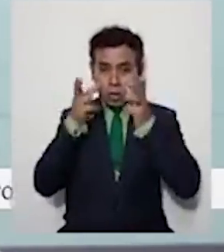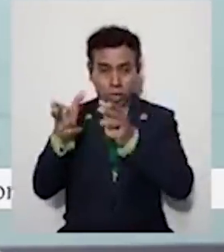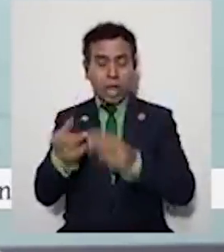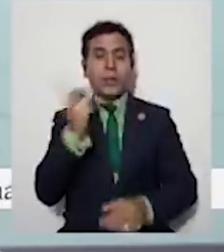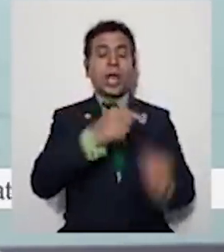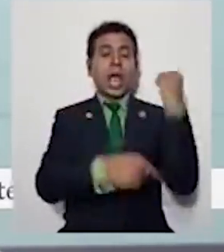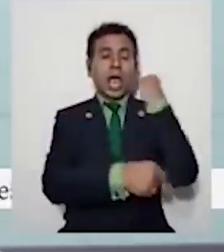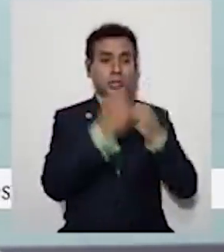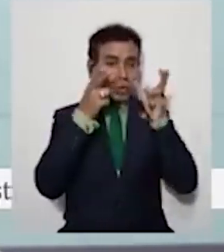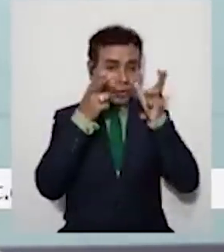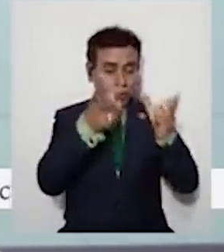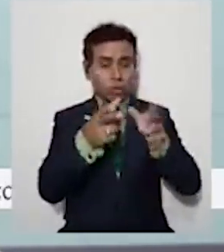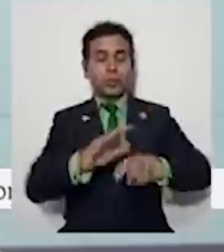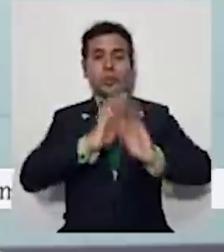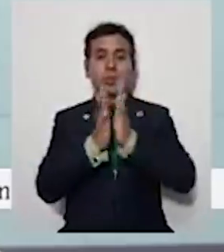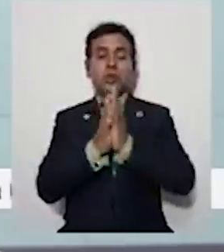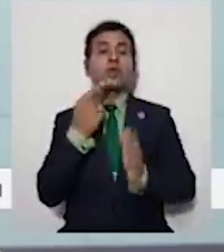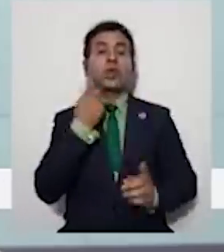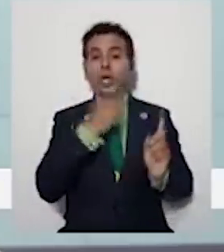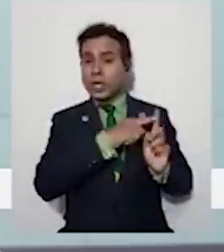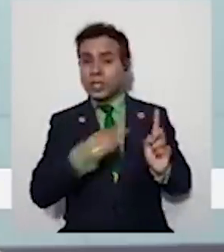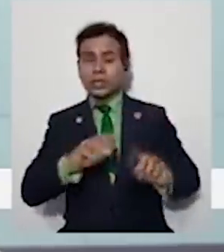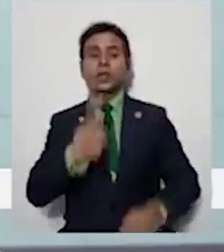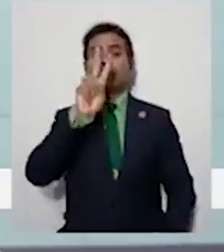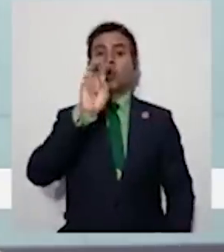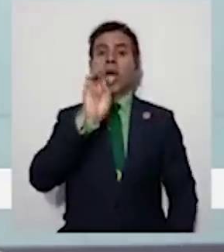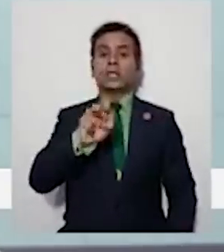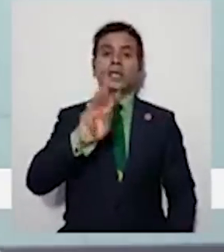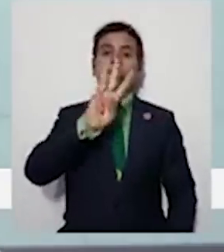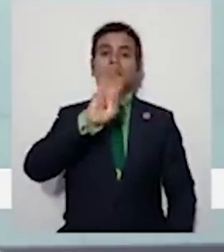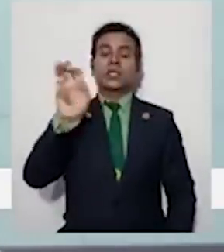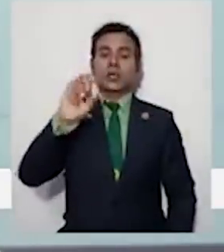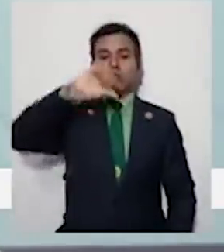2,392 জন, এবং এ পর্যন্ত হোম এবং প্রাতিষ্ঠানিক কোয়ারেন্টাইনে আছে